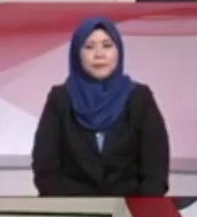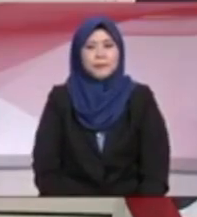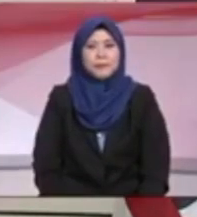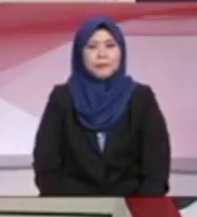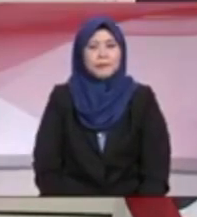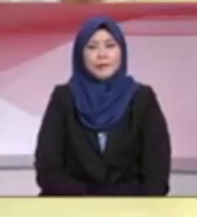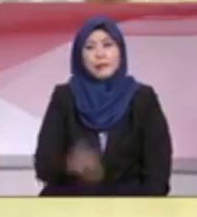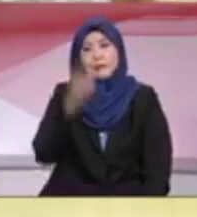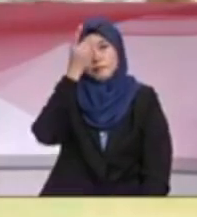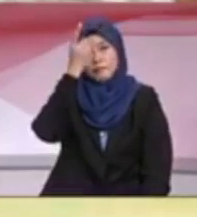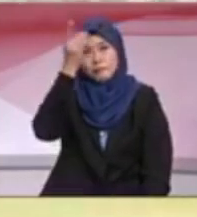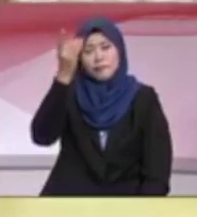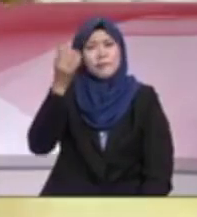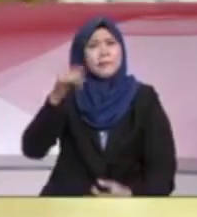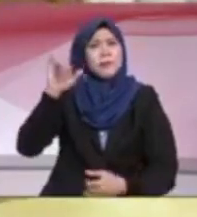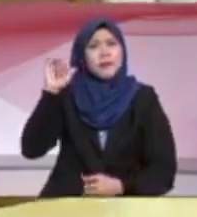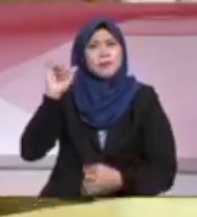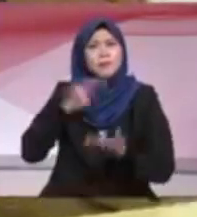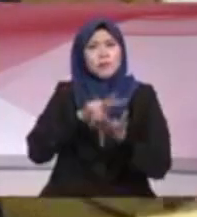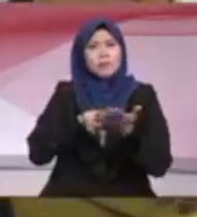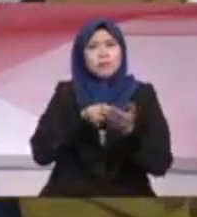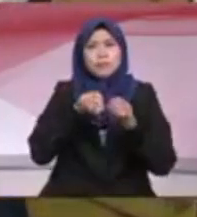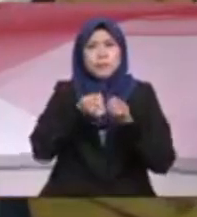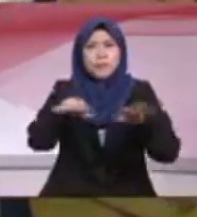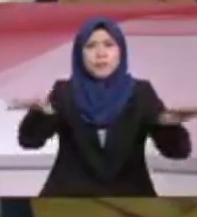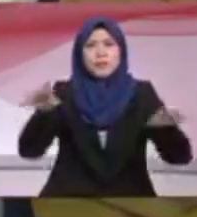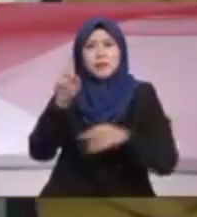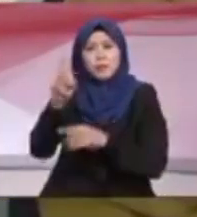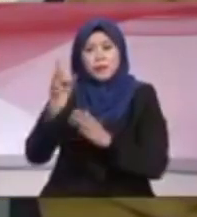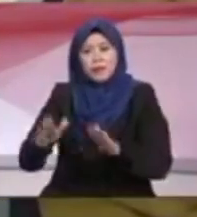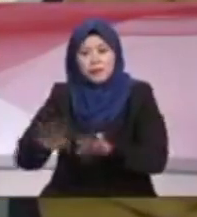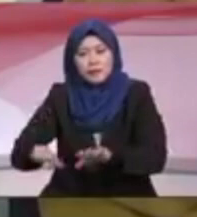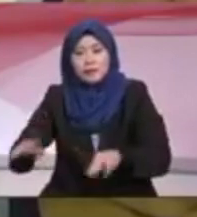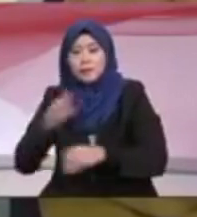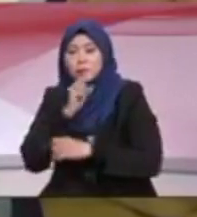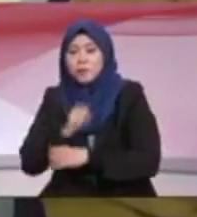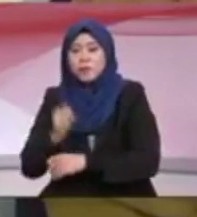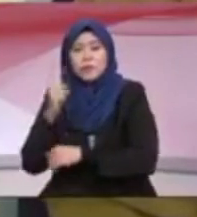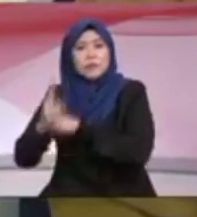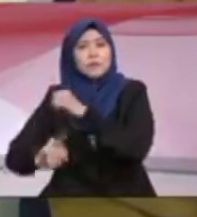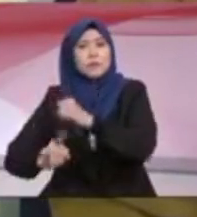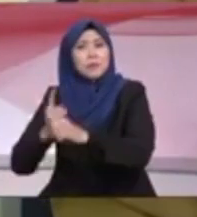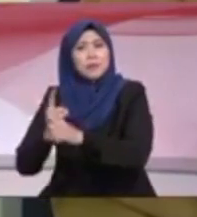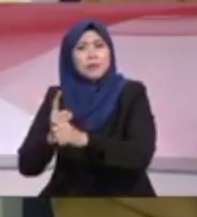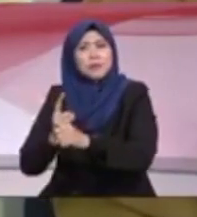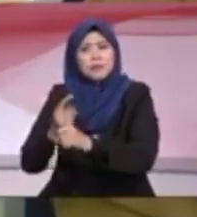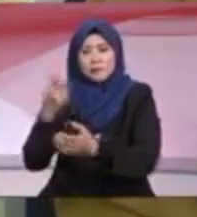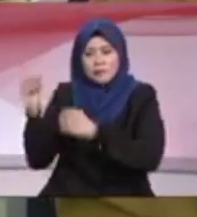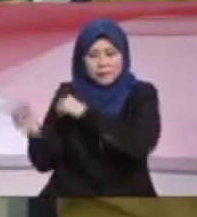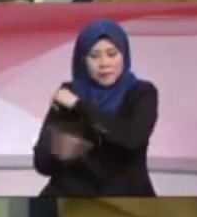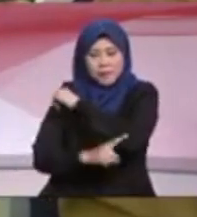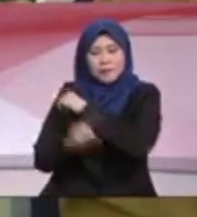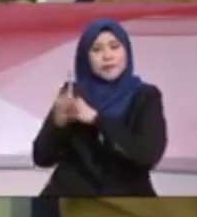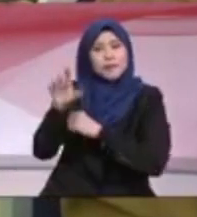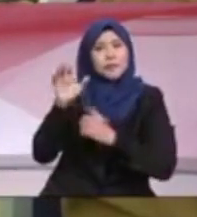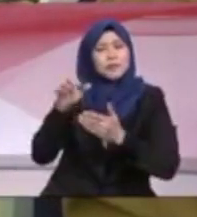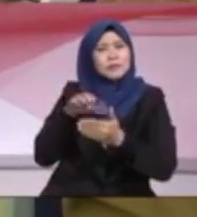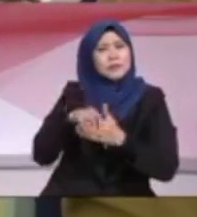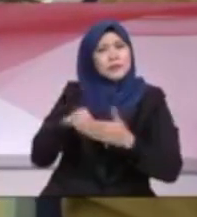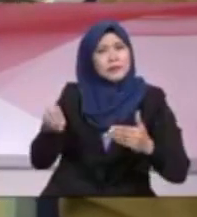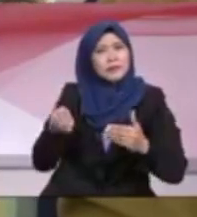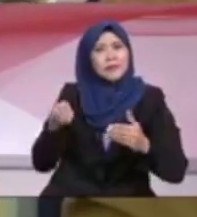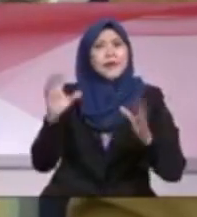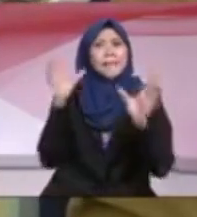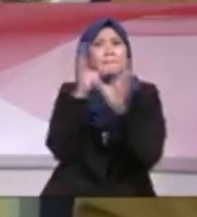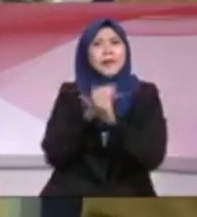Dato' Sri, semalam tular di media sosial kes orang kanak-kanak berumur 1 tahun yang disaman RM100 oleh pihak pengurusan sebuah kondominium di